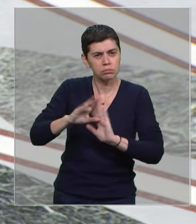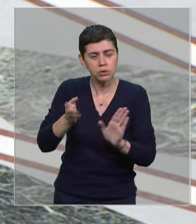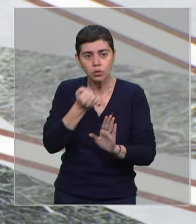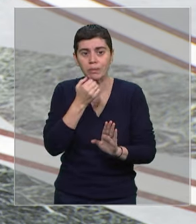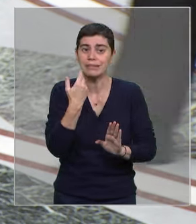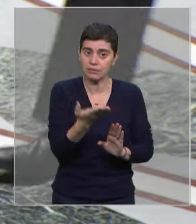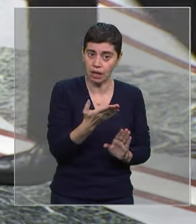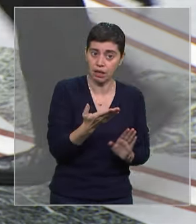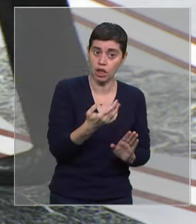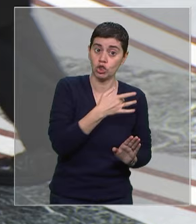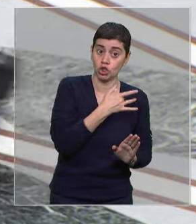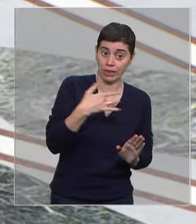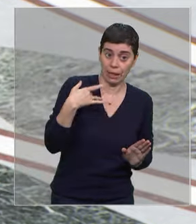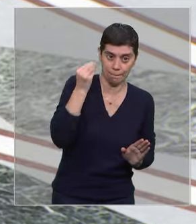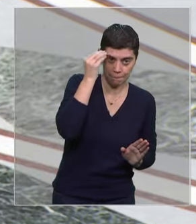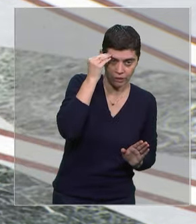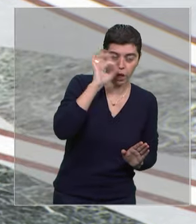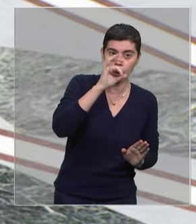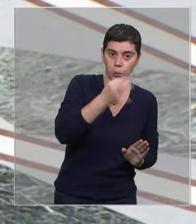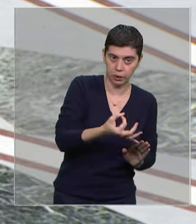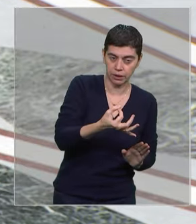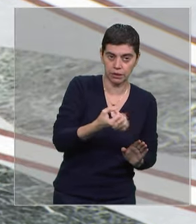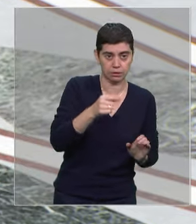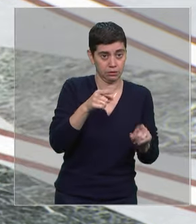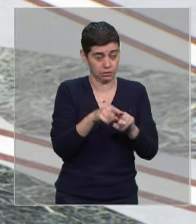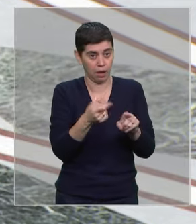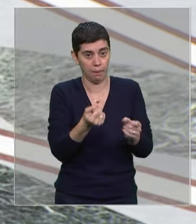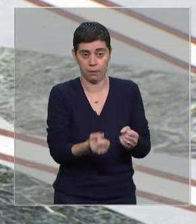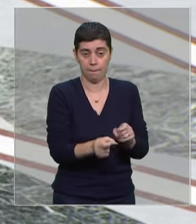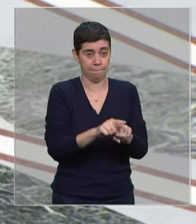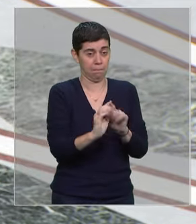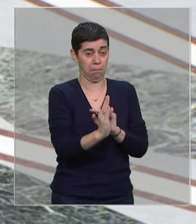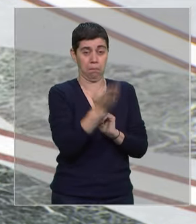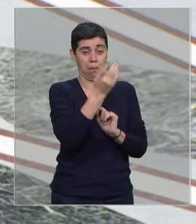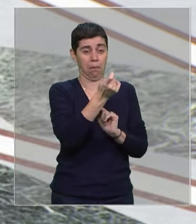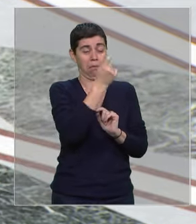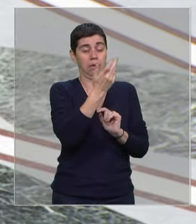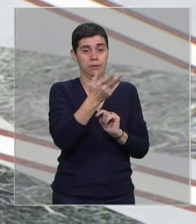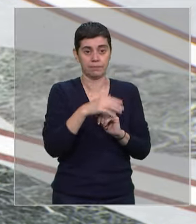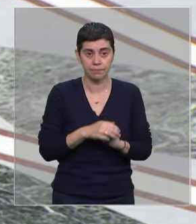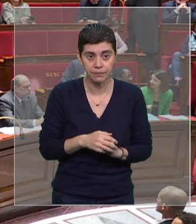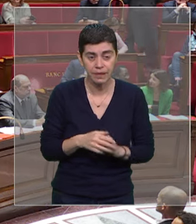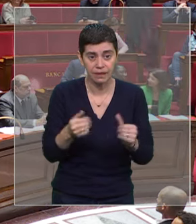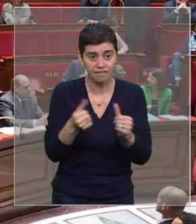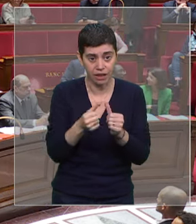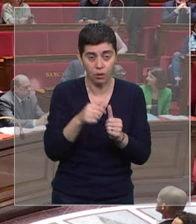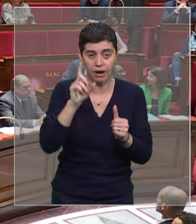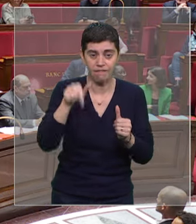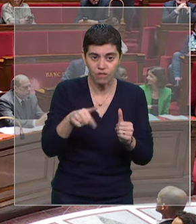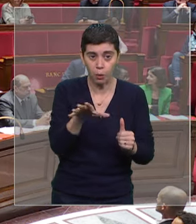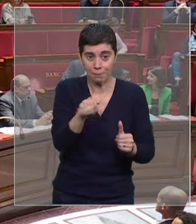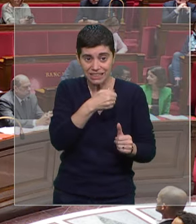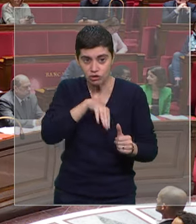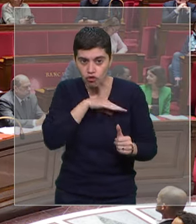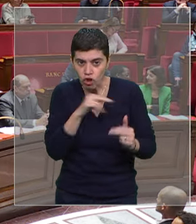qui, aujourd'hui, nous nous prenons tout collectivement en pleine figure. Et ce que nous devons réinventer, c'est la gradation de la prise en charge.